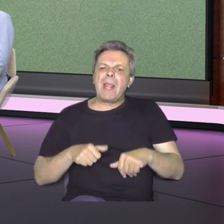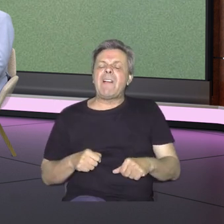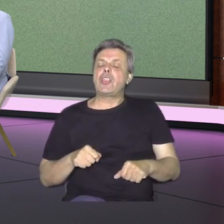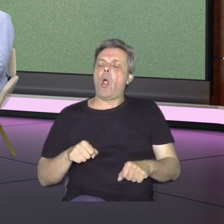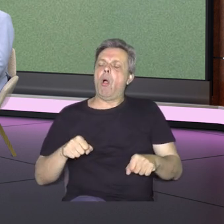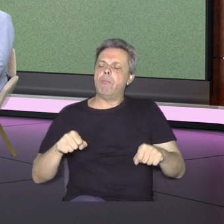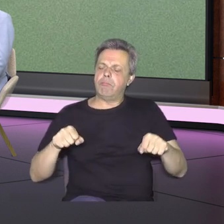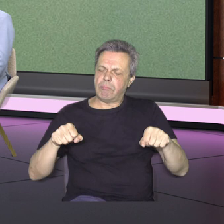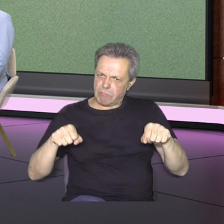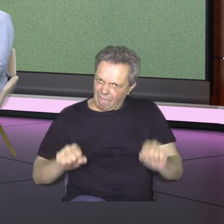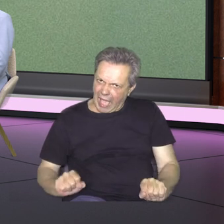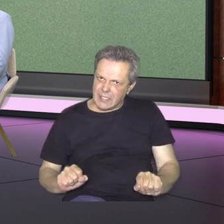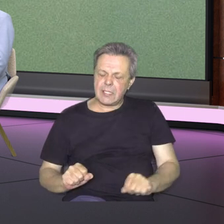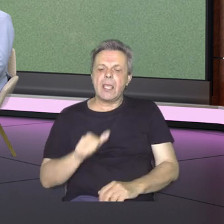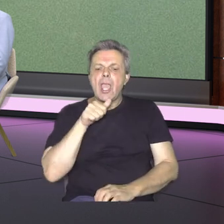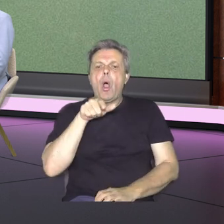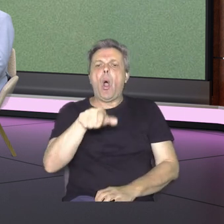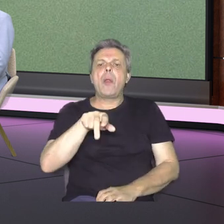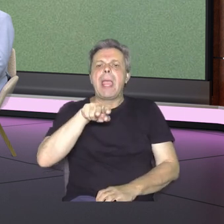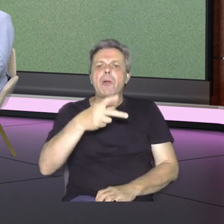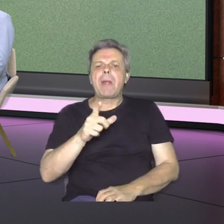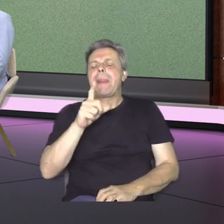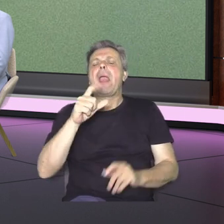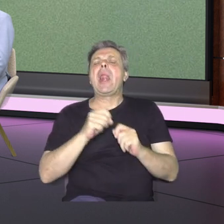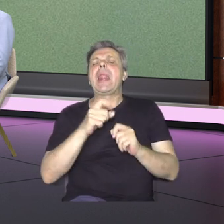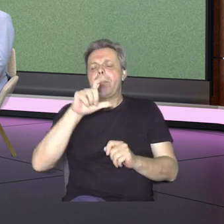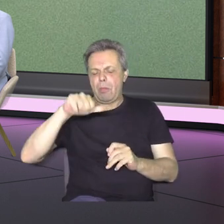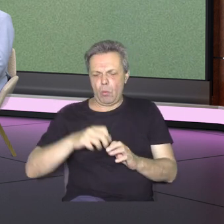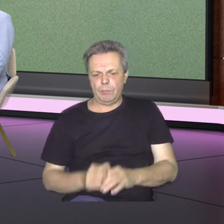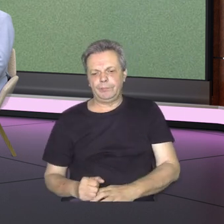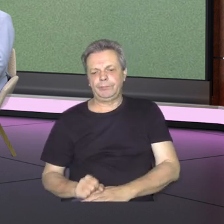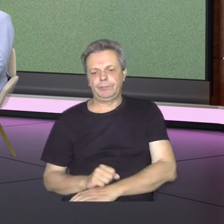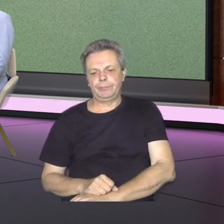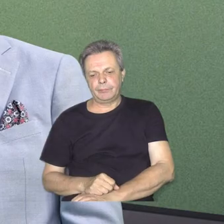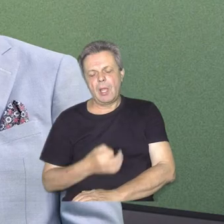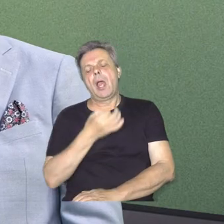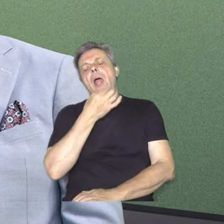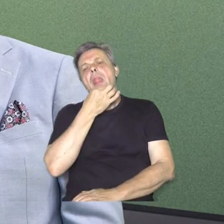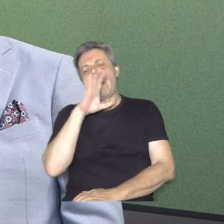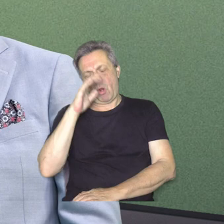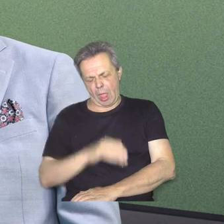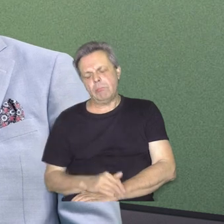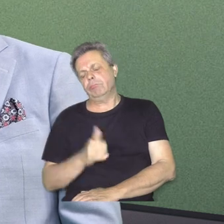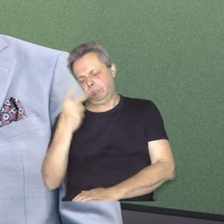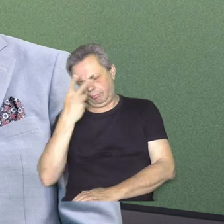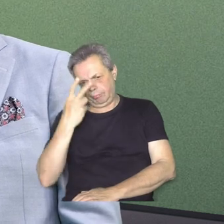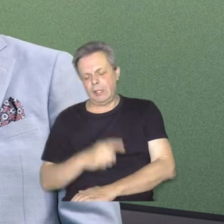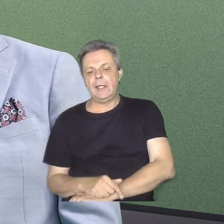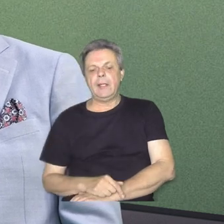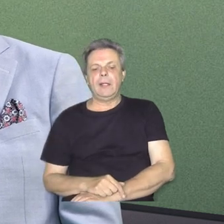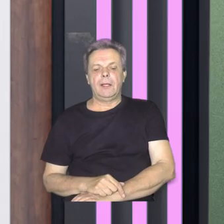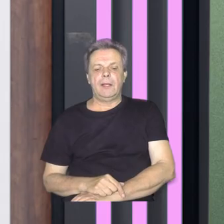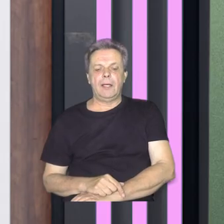prihvatio vlast i on je promijenio Libiju. Nabolje. Nabolje, čujte. Pa